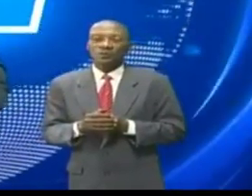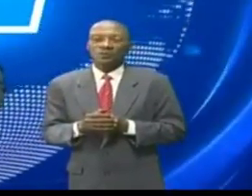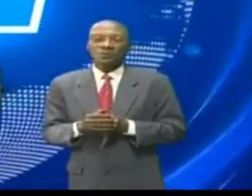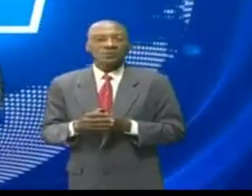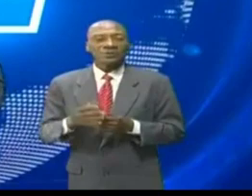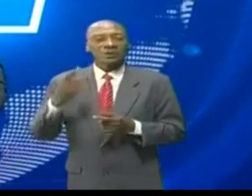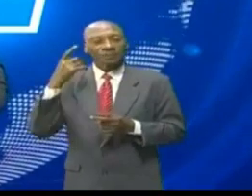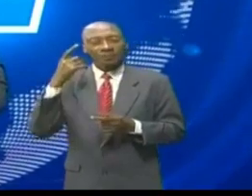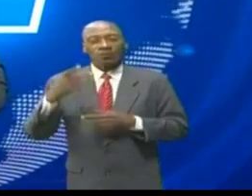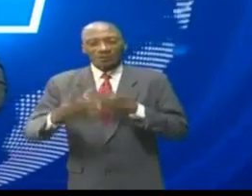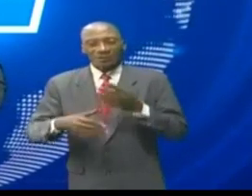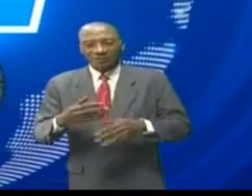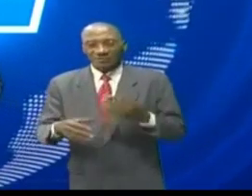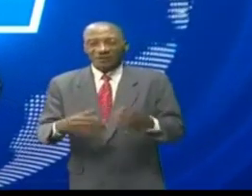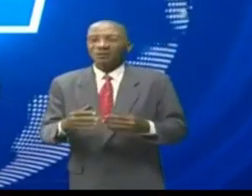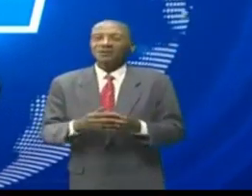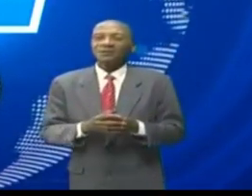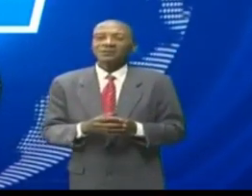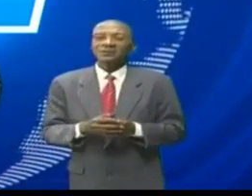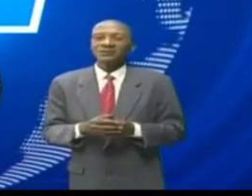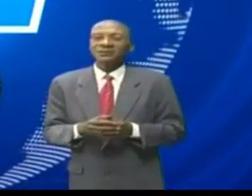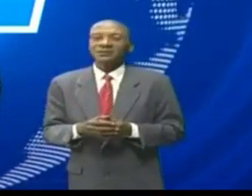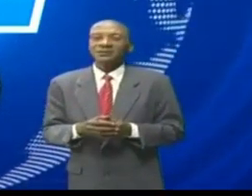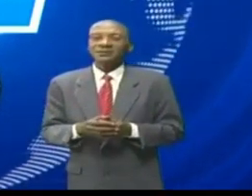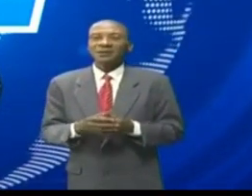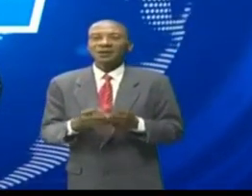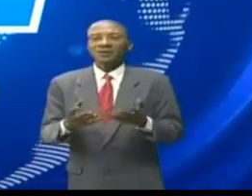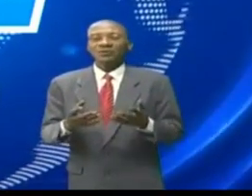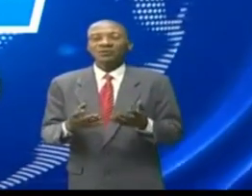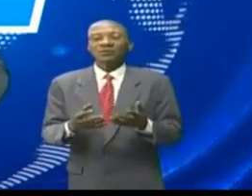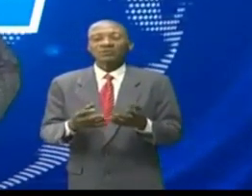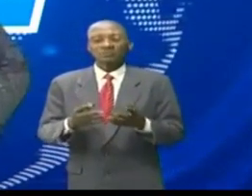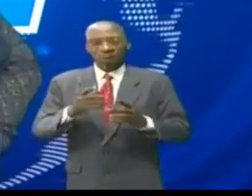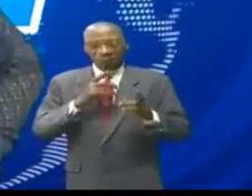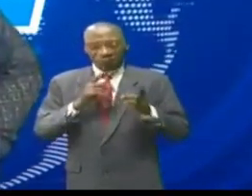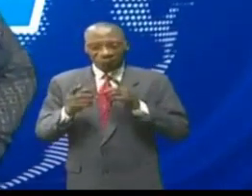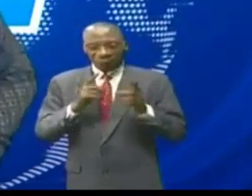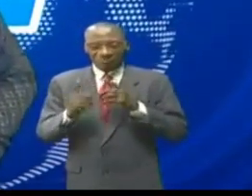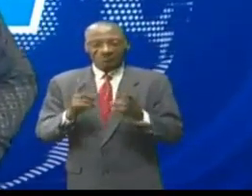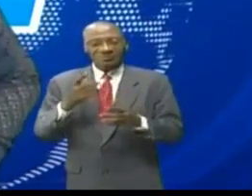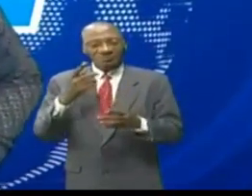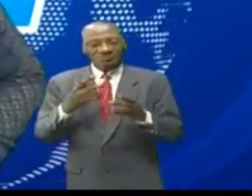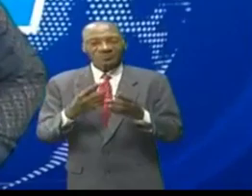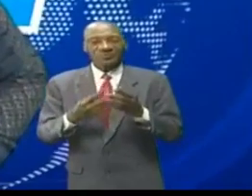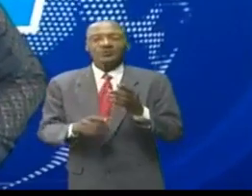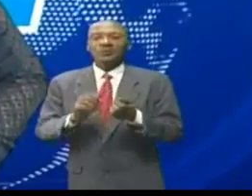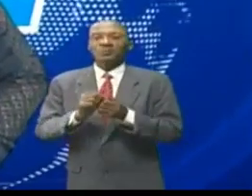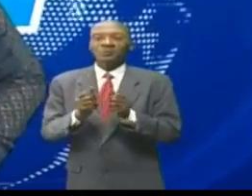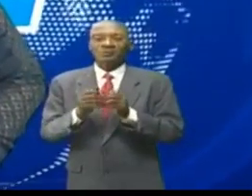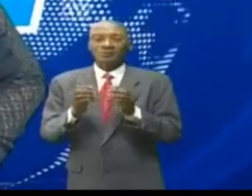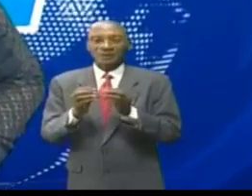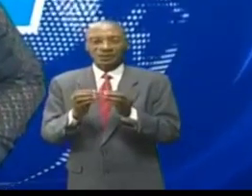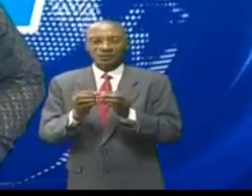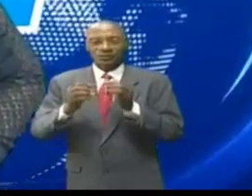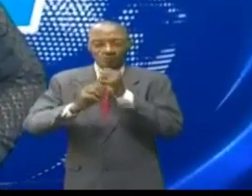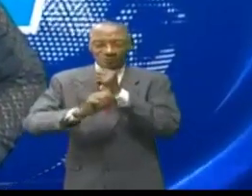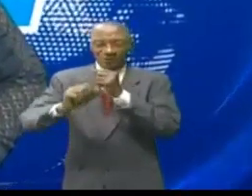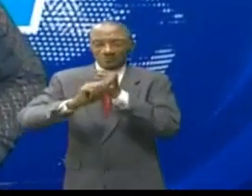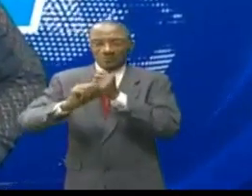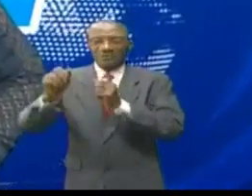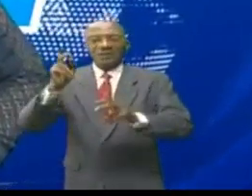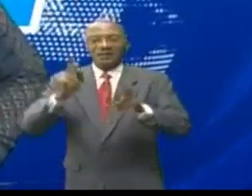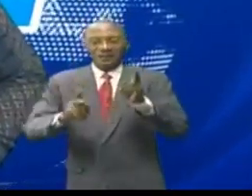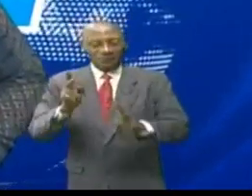a initié une série d'activités autour des valeurs chrétiennes. Dans un premier temps, un carnaval motorisé pour sensibiliser la masse. Cédric